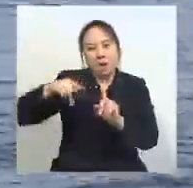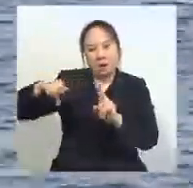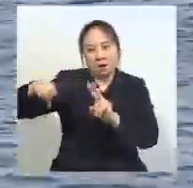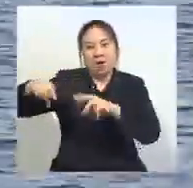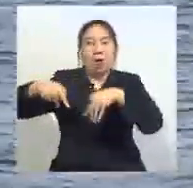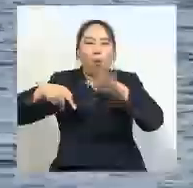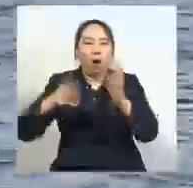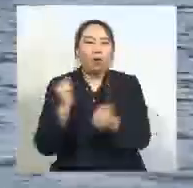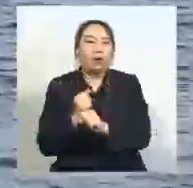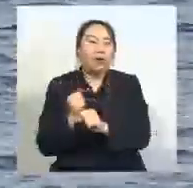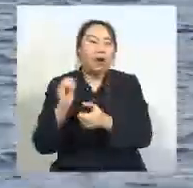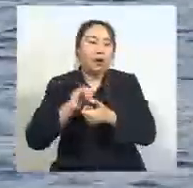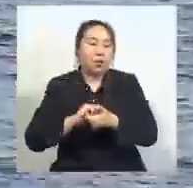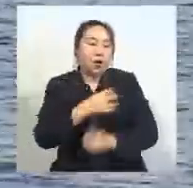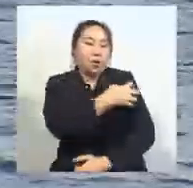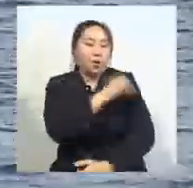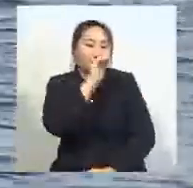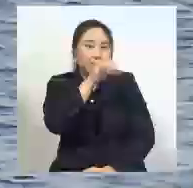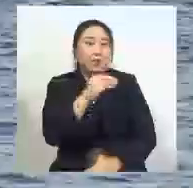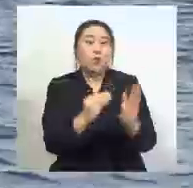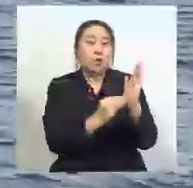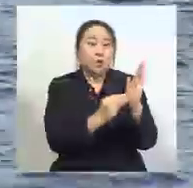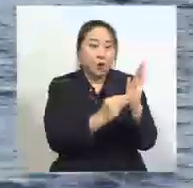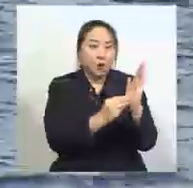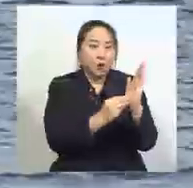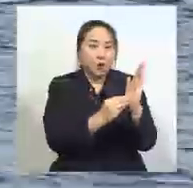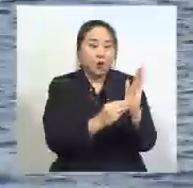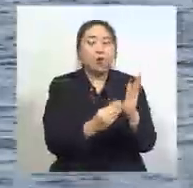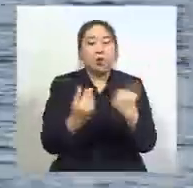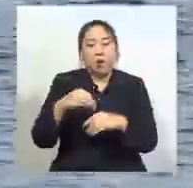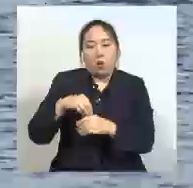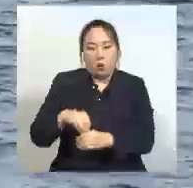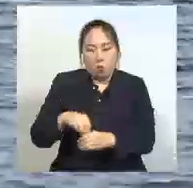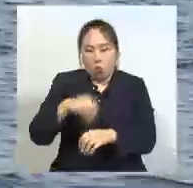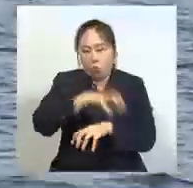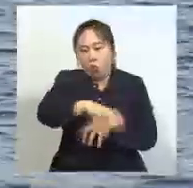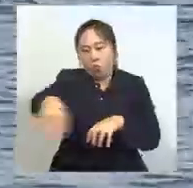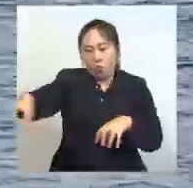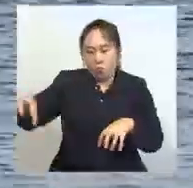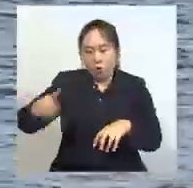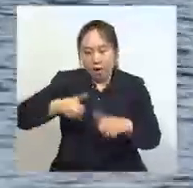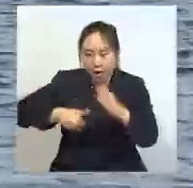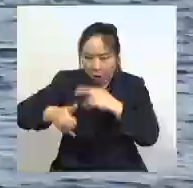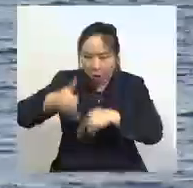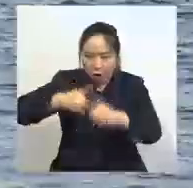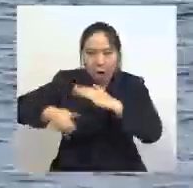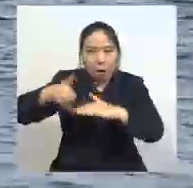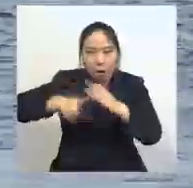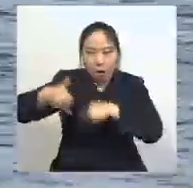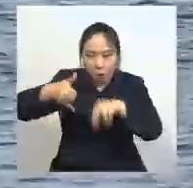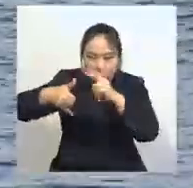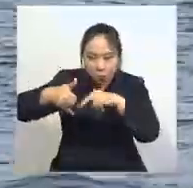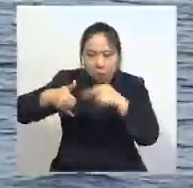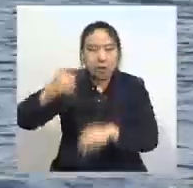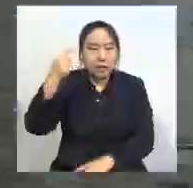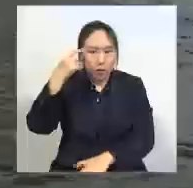เพื่อทำงานร่วมกับทางกรุงเทพมหานครรวมทั้งอยู่ในพื้นที่จุดคัดกรองเชื่อว่าจะมีประชาชน